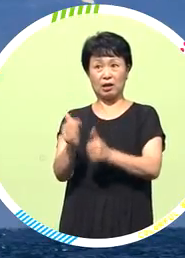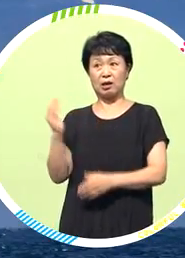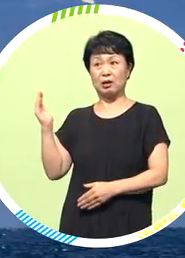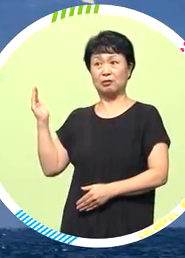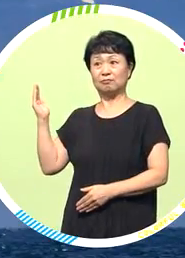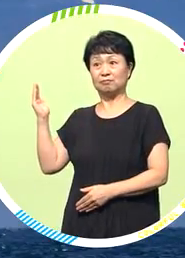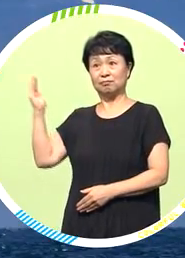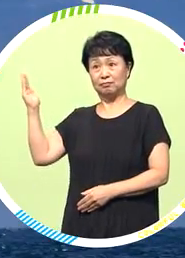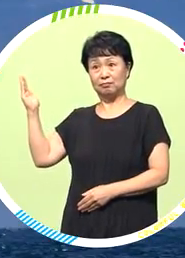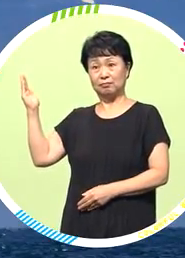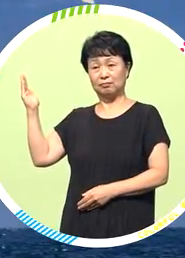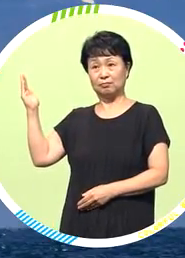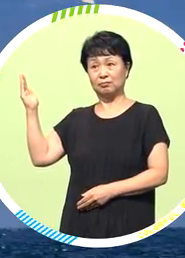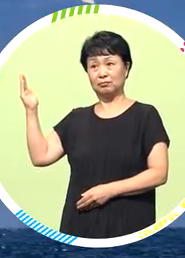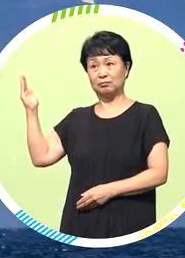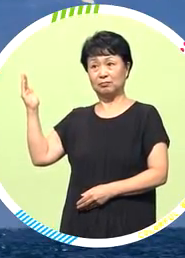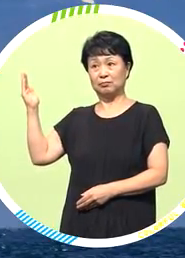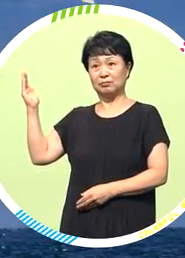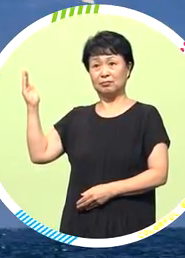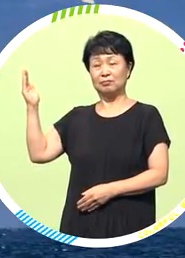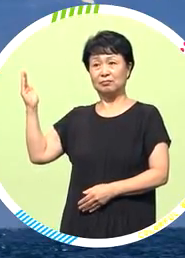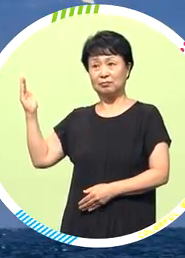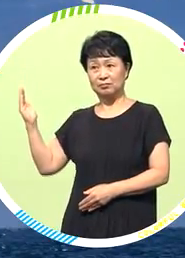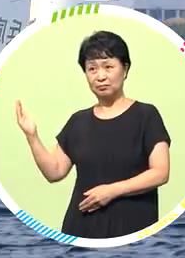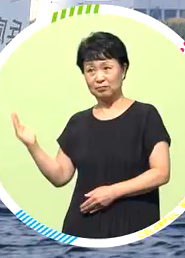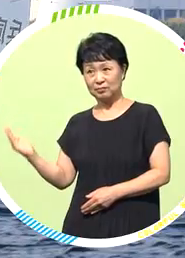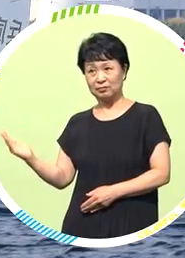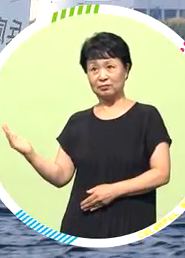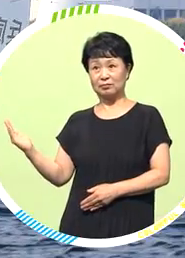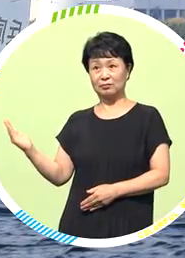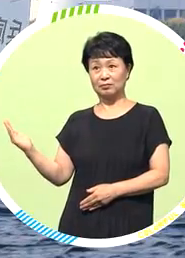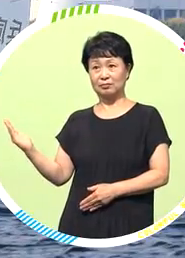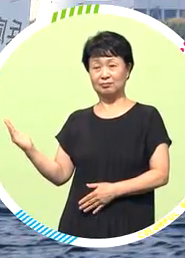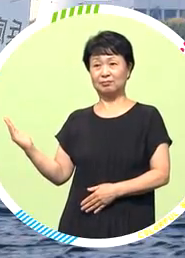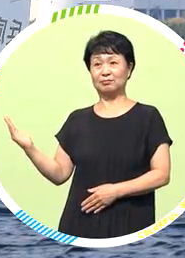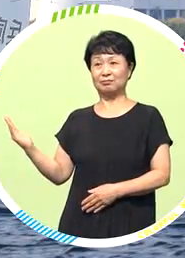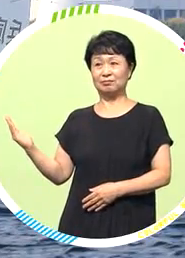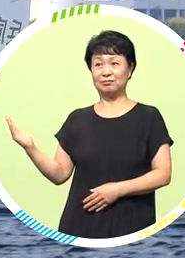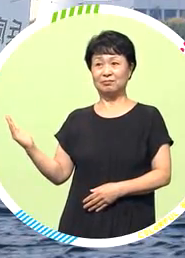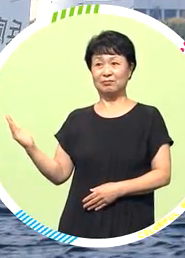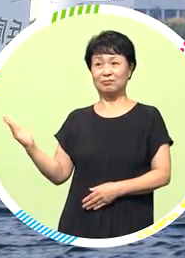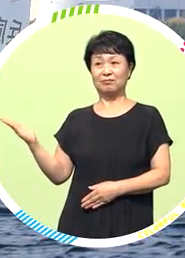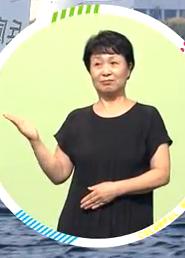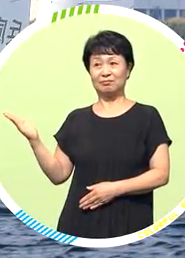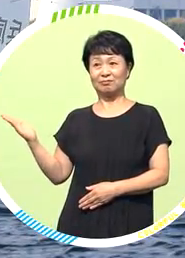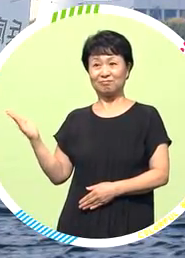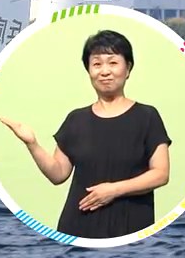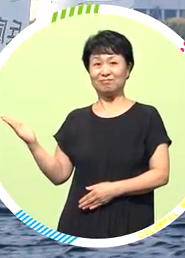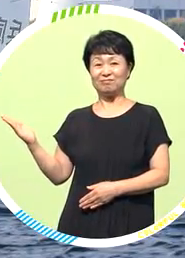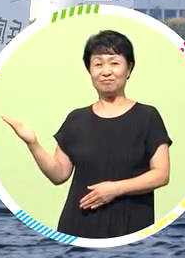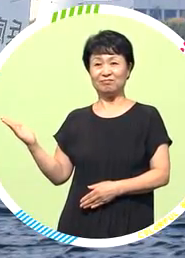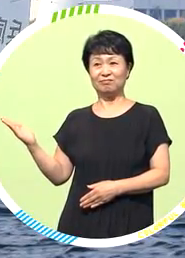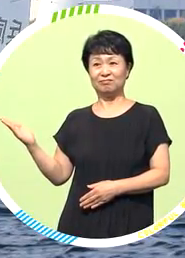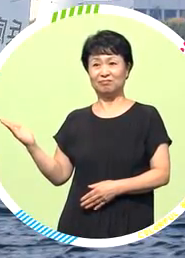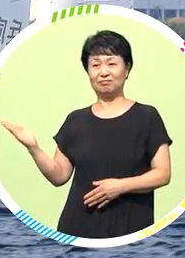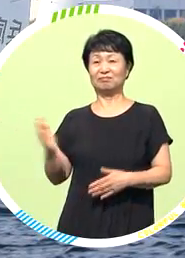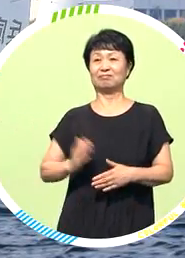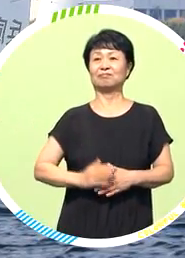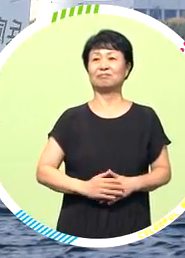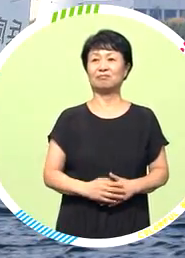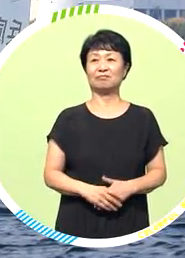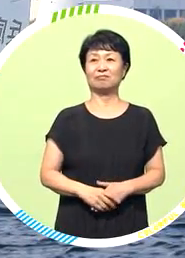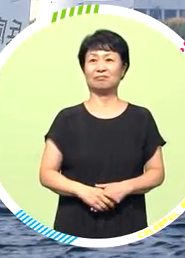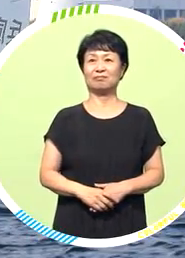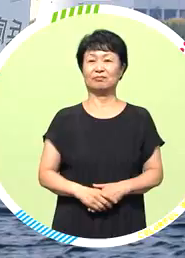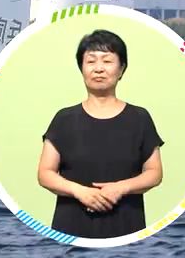の17日から23日まで、またですね470クラスジュニアワールドがワールドチャンピオンシップですね、うん、これが8月26日から9